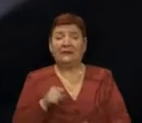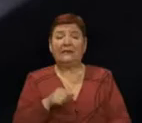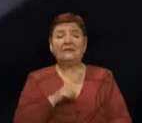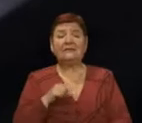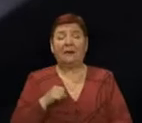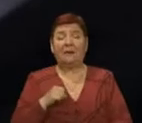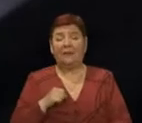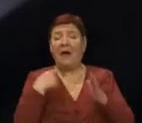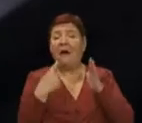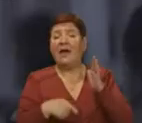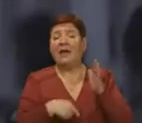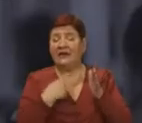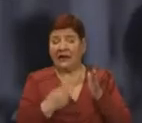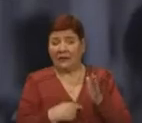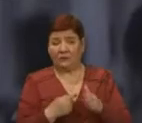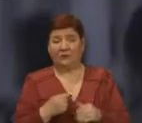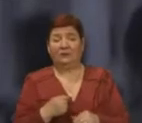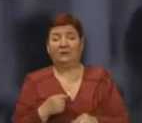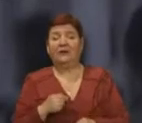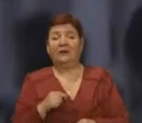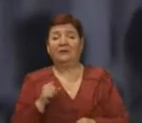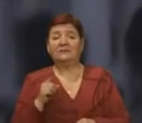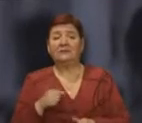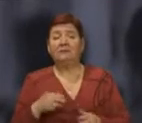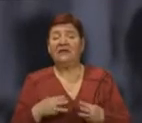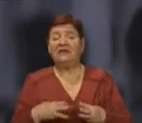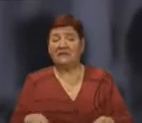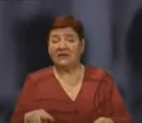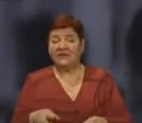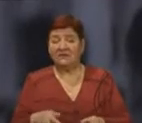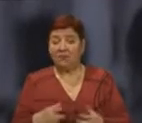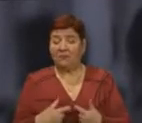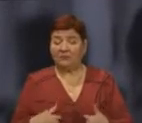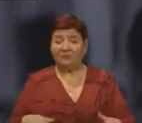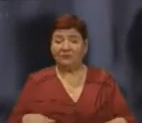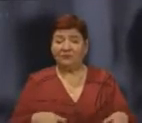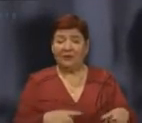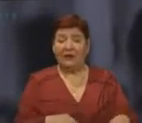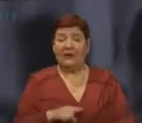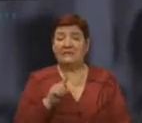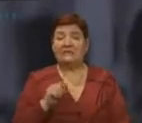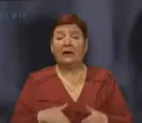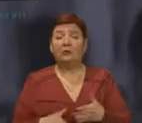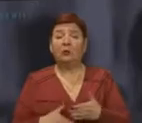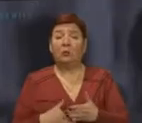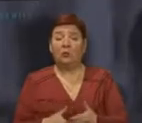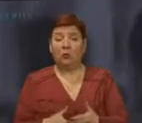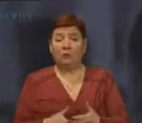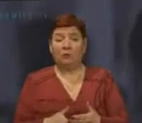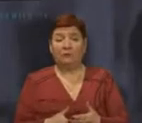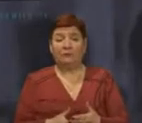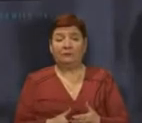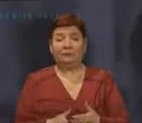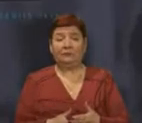самих генераторів. От зараз з Міністерством інфраструктури за допомогою